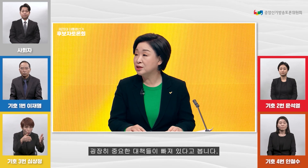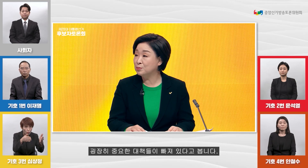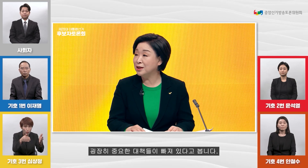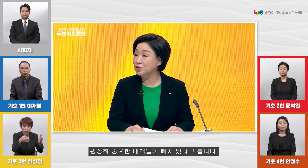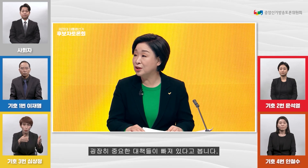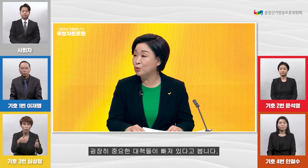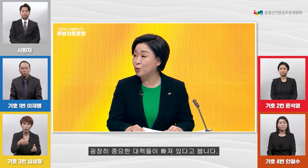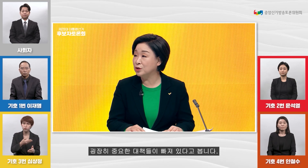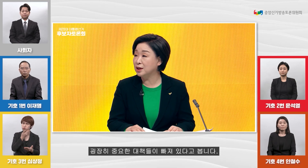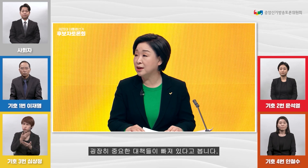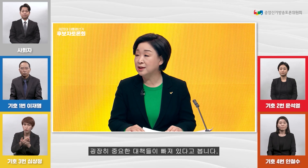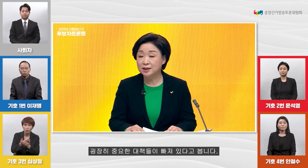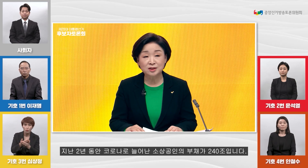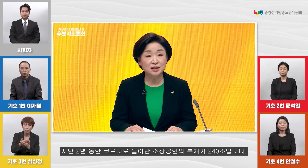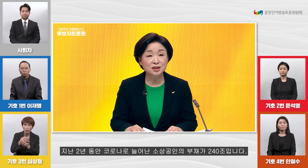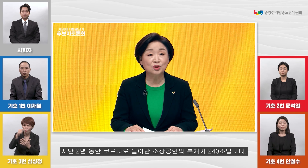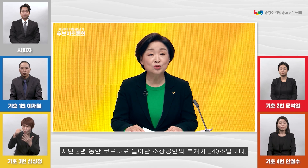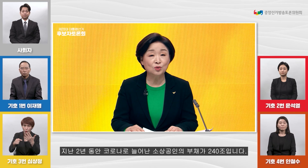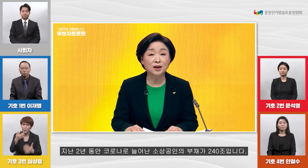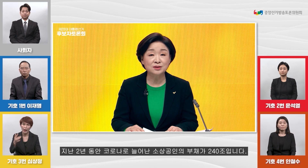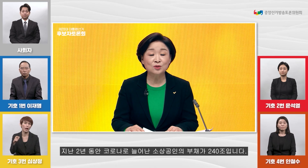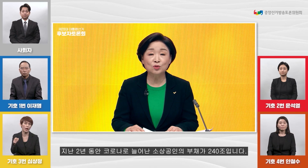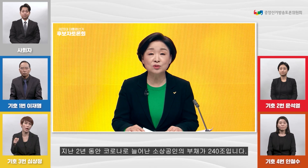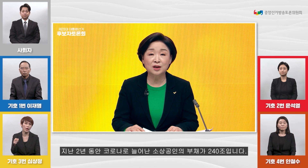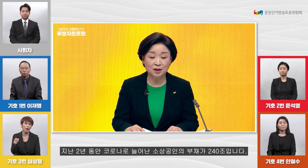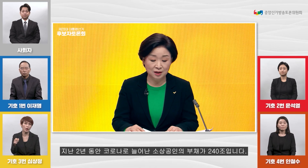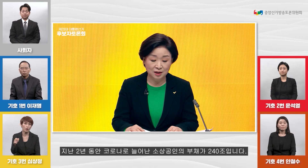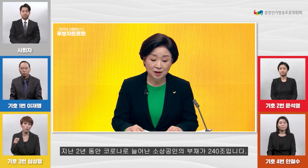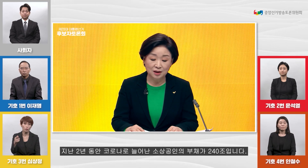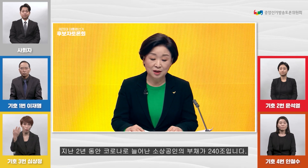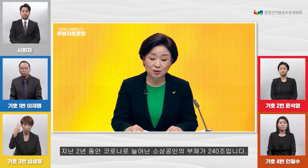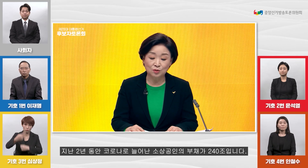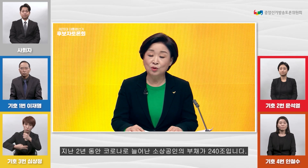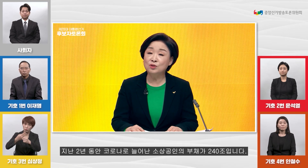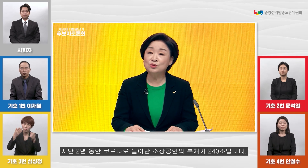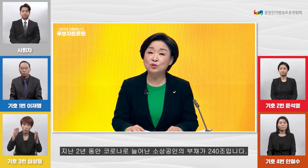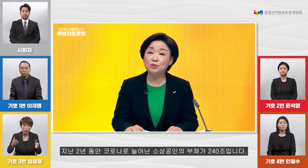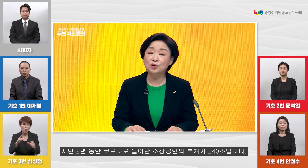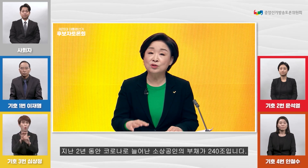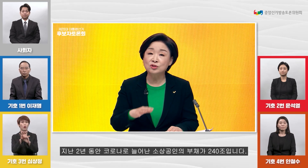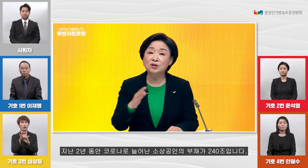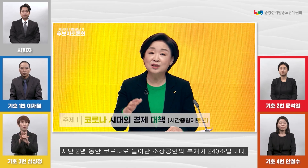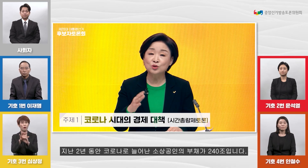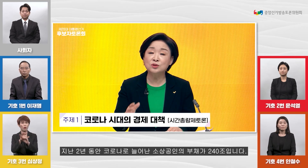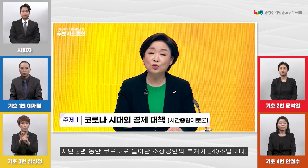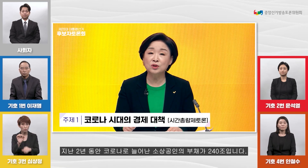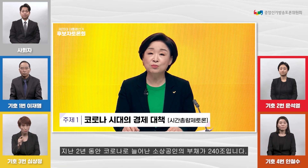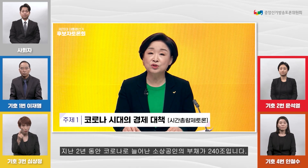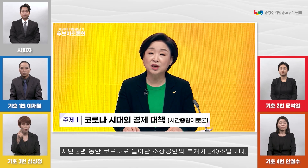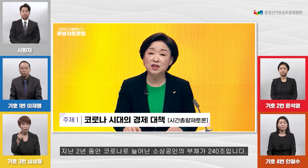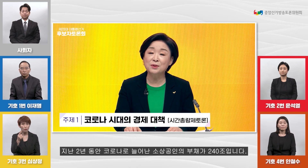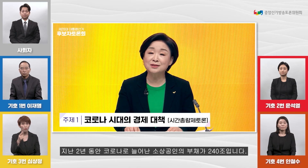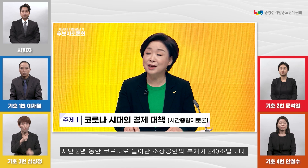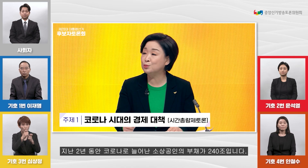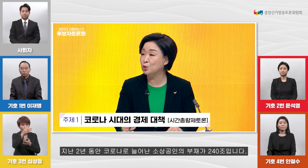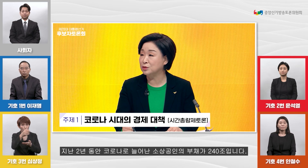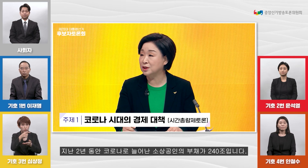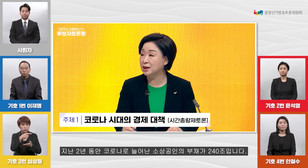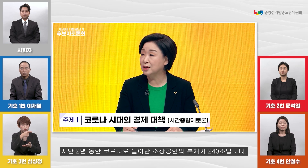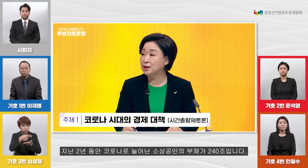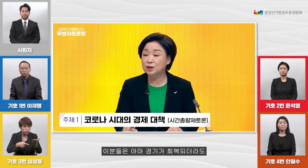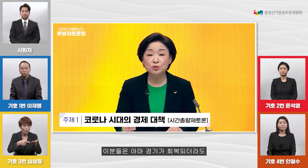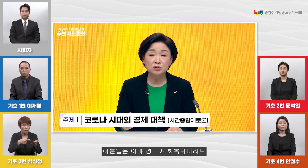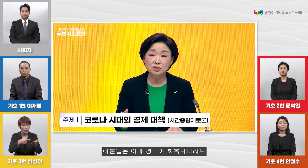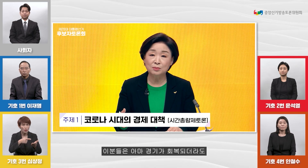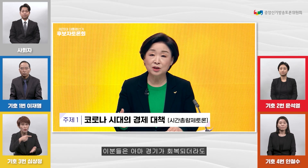대책들이 지금 빠져 있다고 봅니다. 지난 2년 동안 코로나로 늘어난 소상공인의 부채가